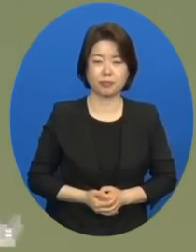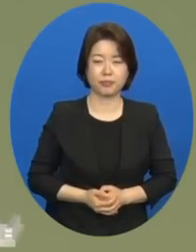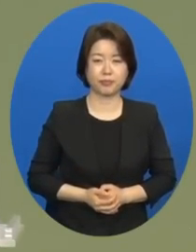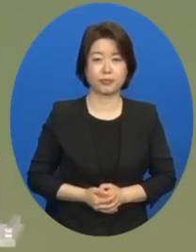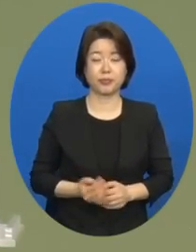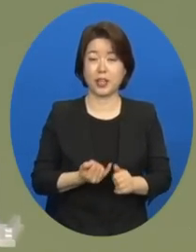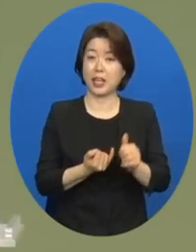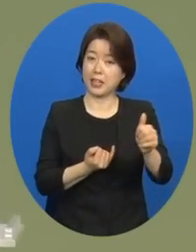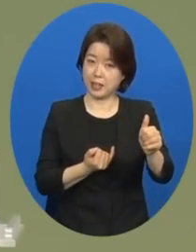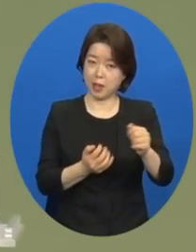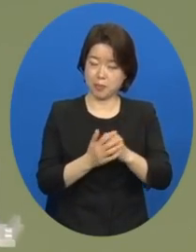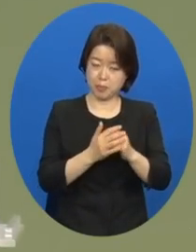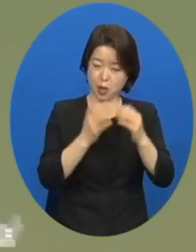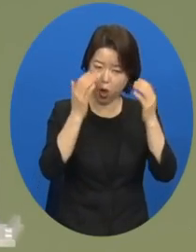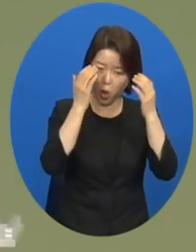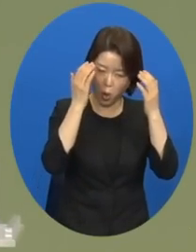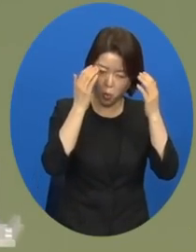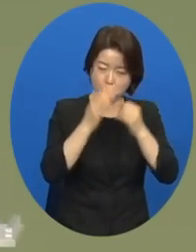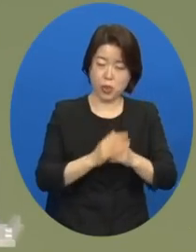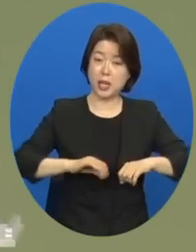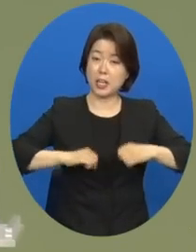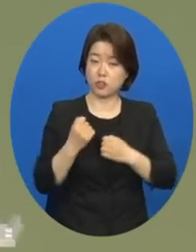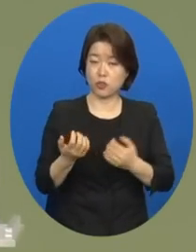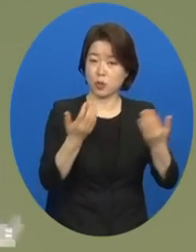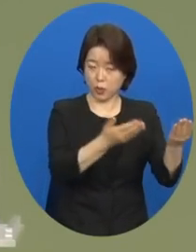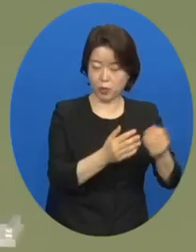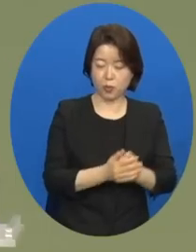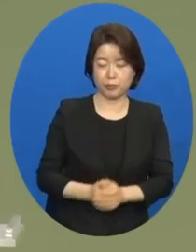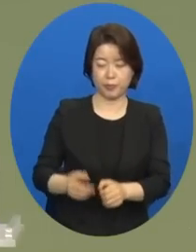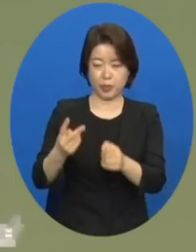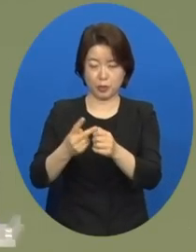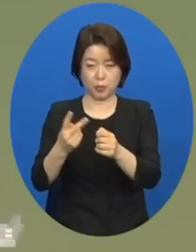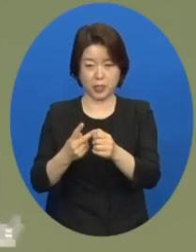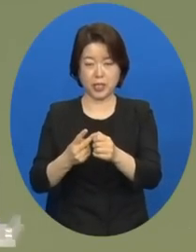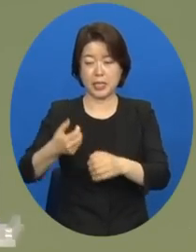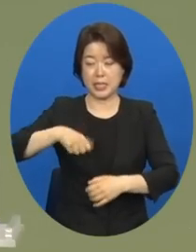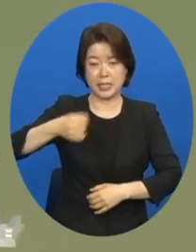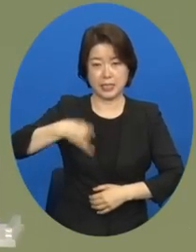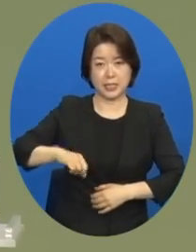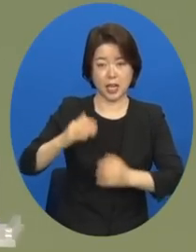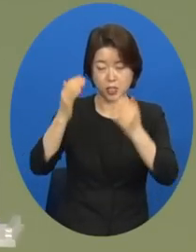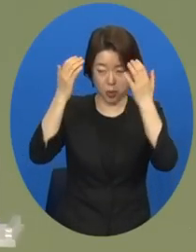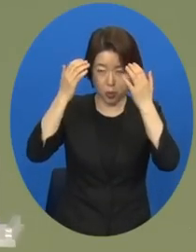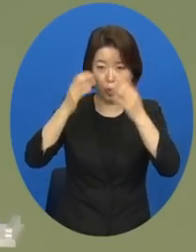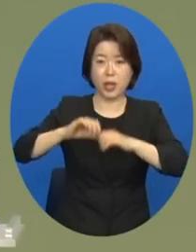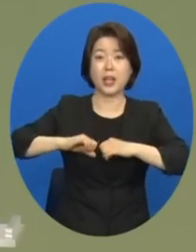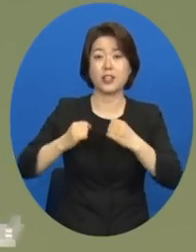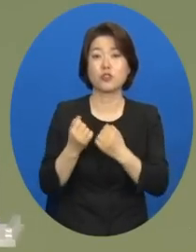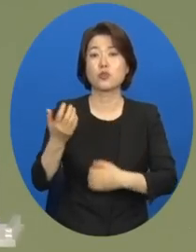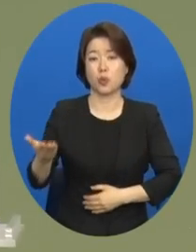남편 고난의 순종했고 두 번째는 자녀 고난의 순종을 했어요 아브라함에게는 그렇게 그들에게